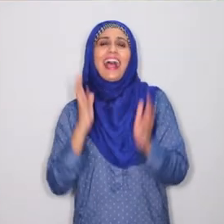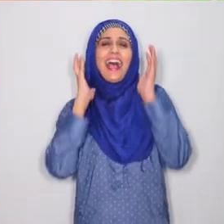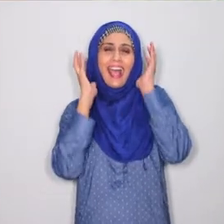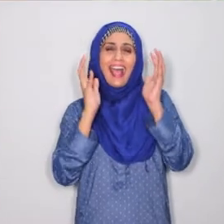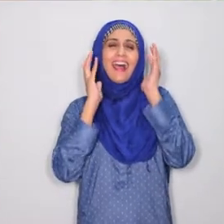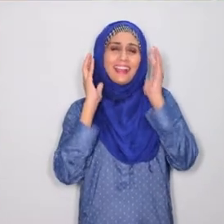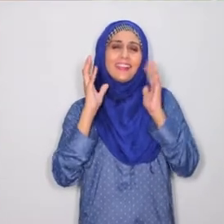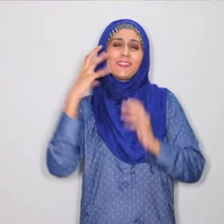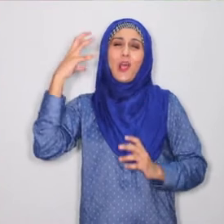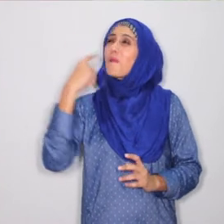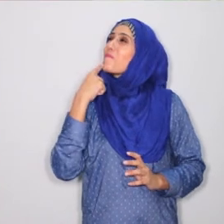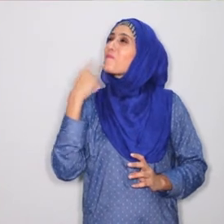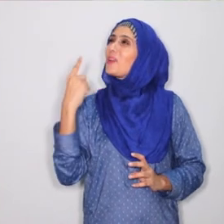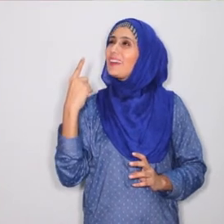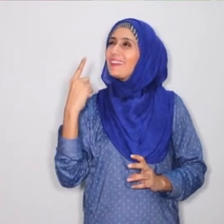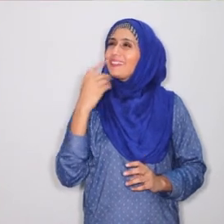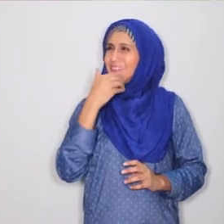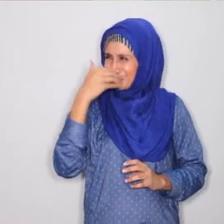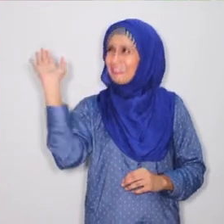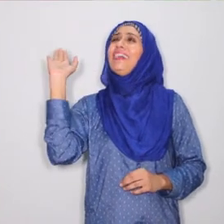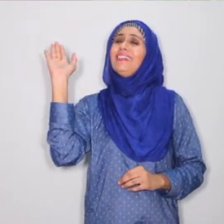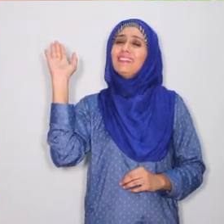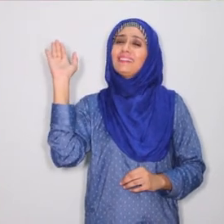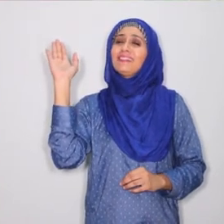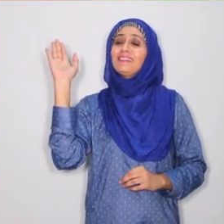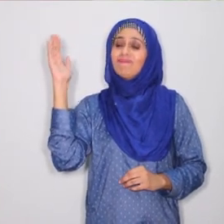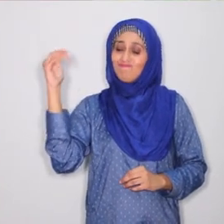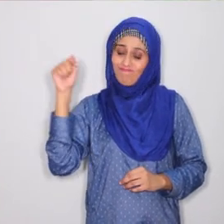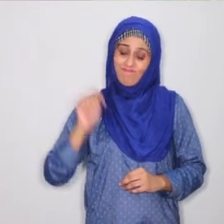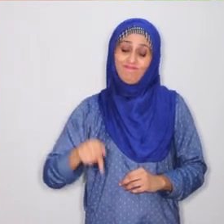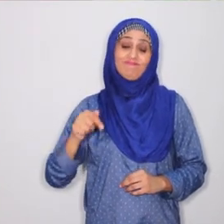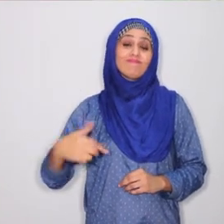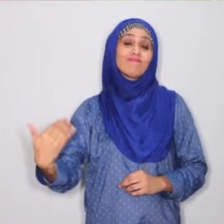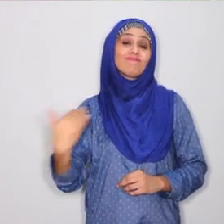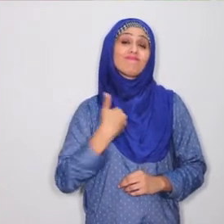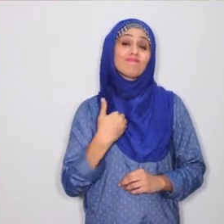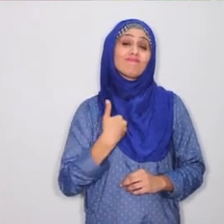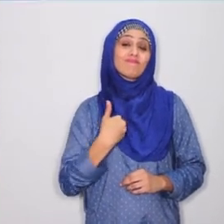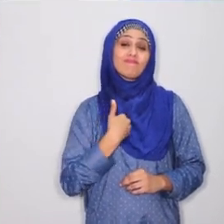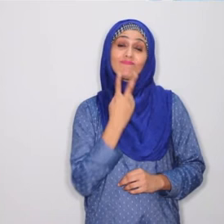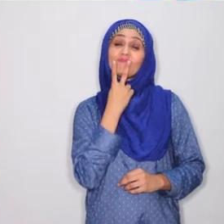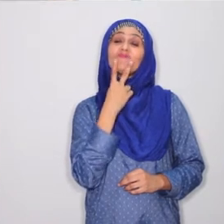अरे डोल अब मेरी बारी है